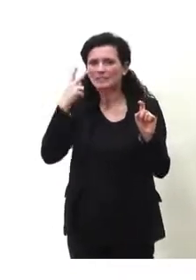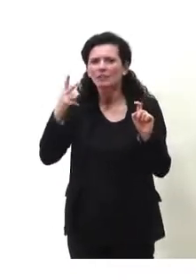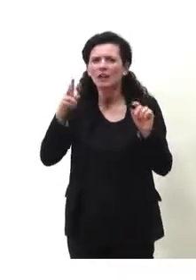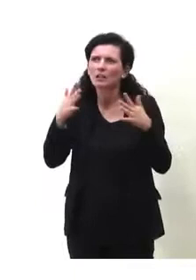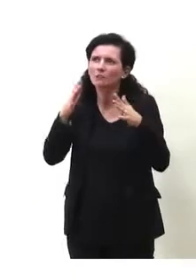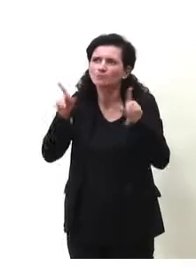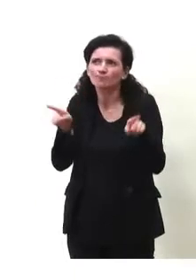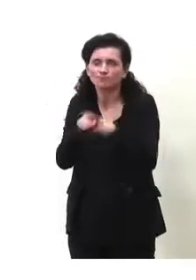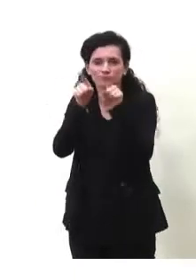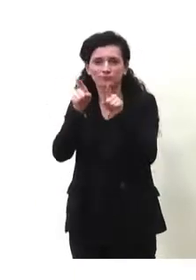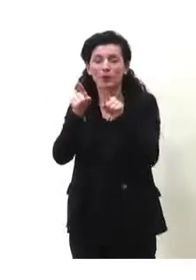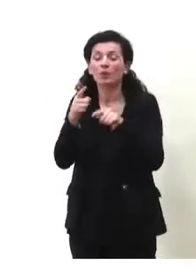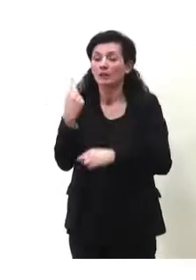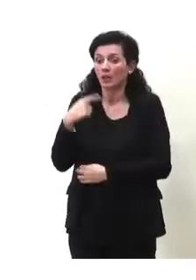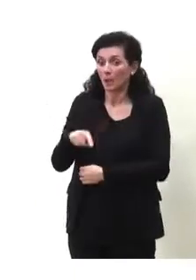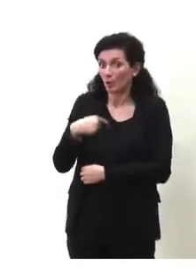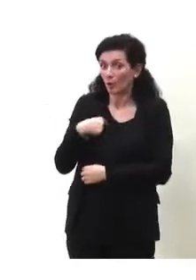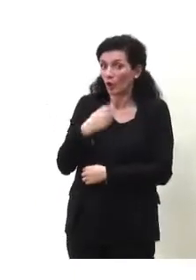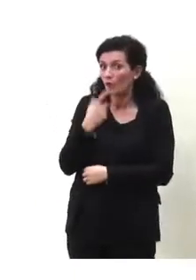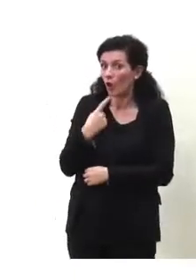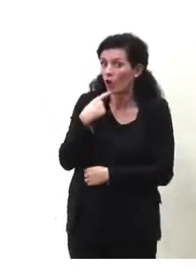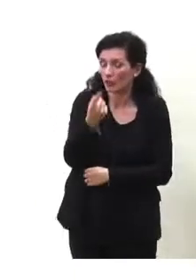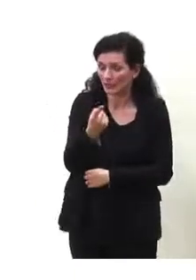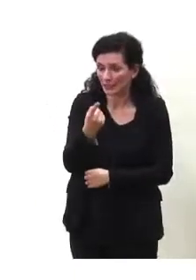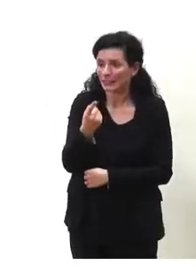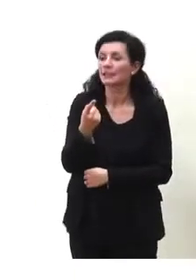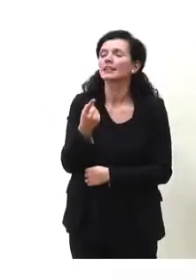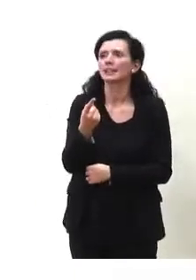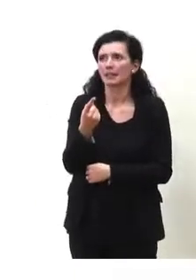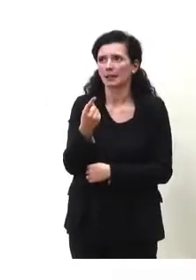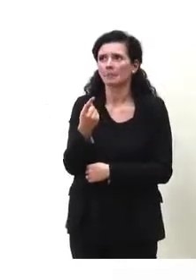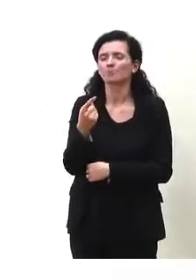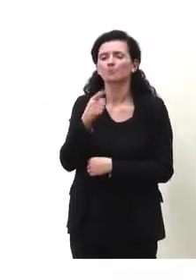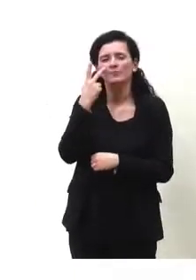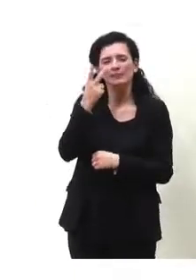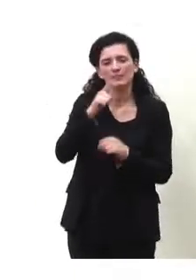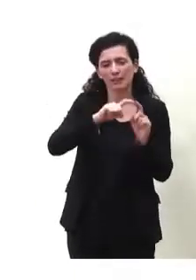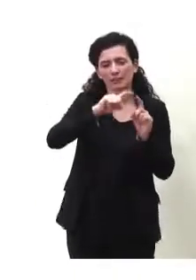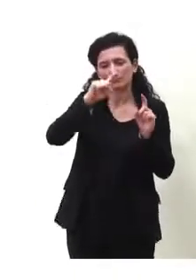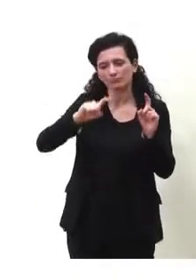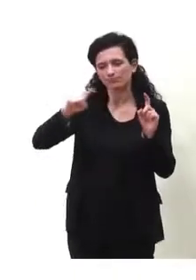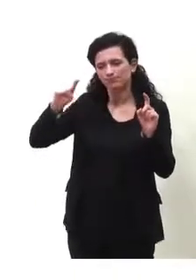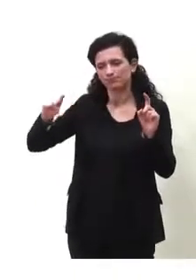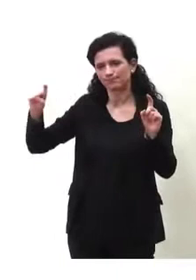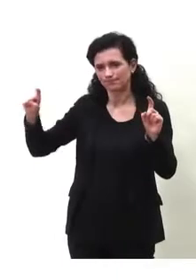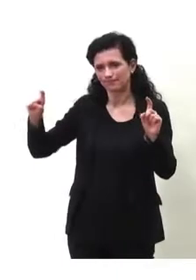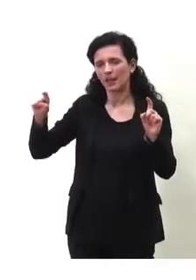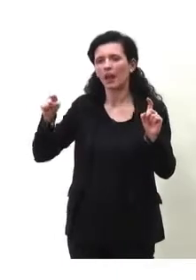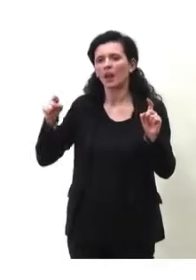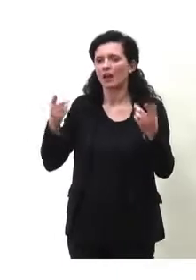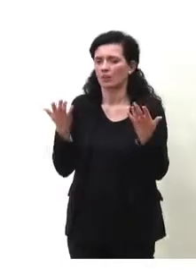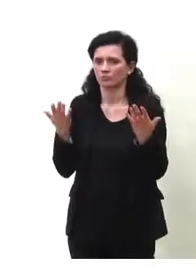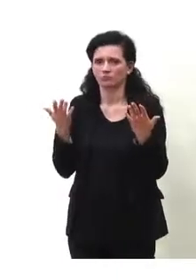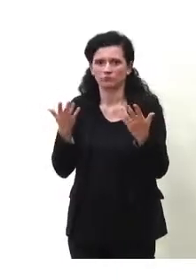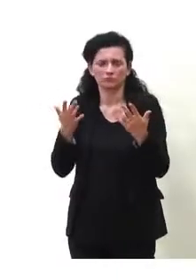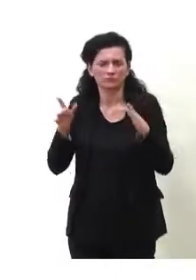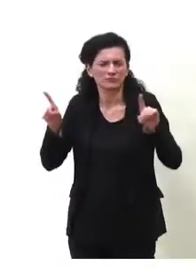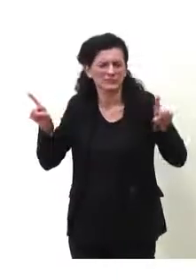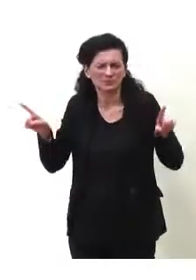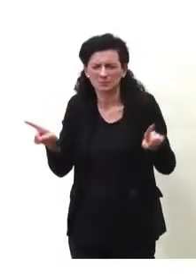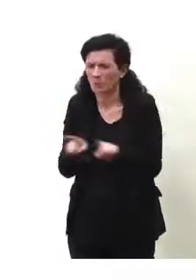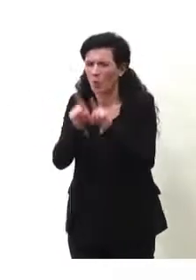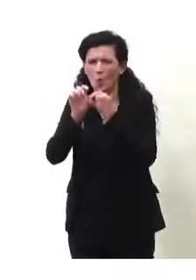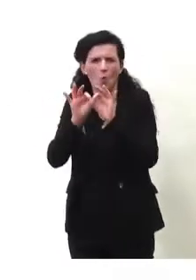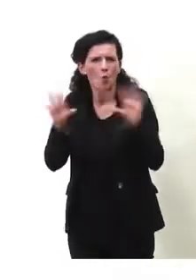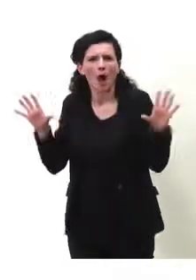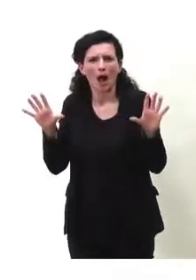preme fare adesso è che il trend di questi due indicatori è perfettamente identico, cioè